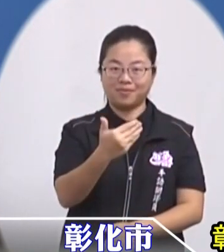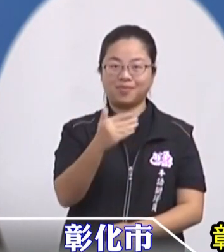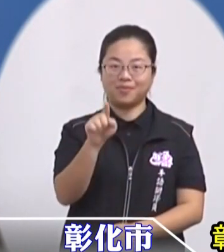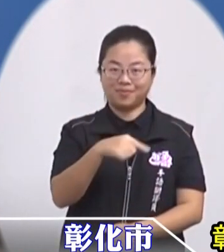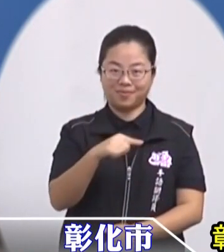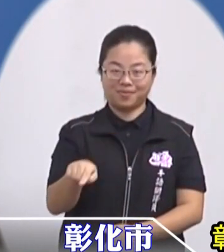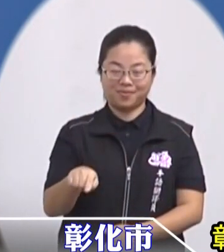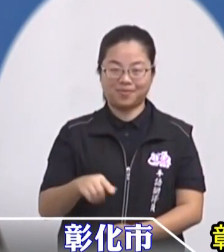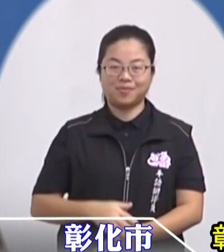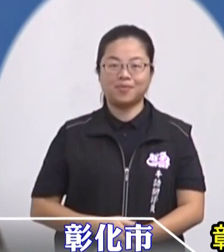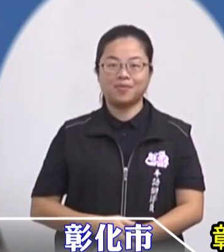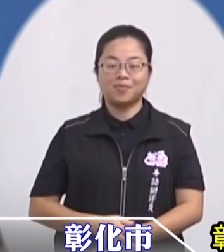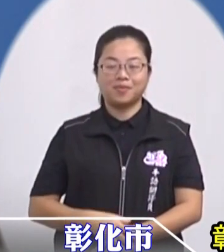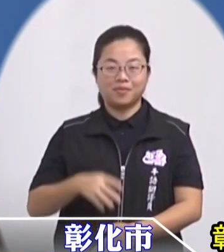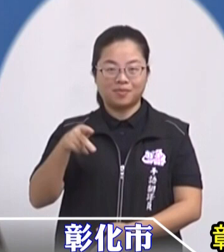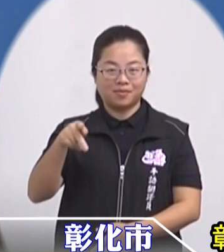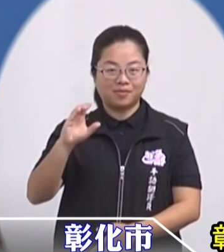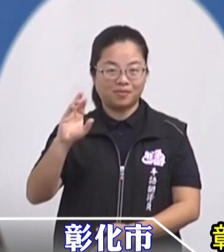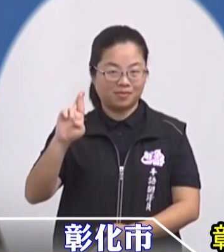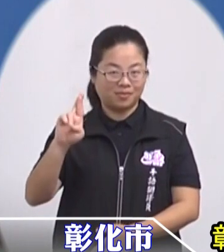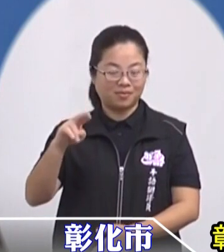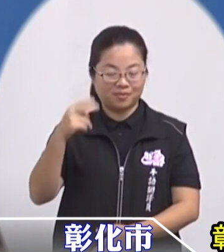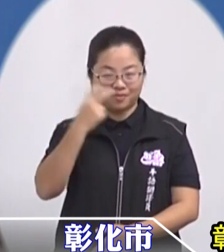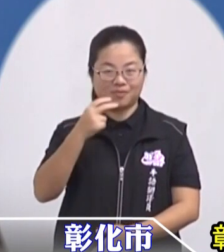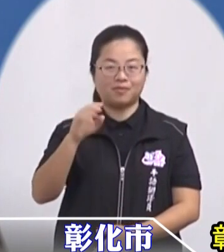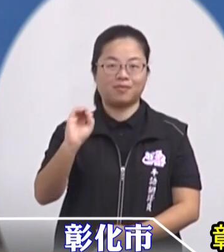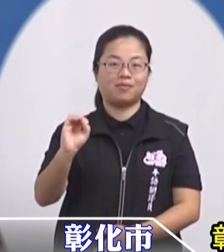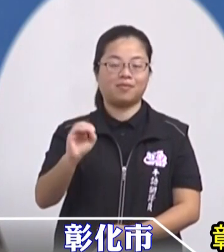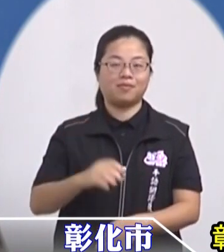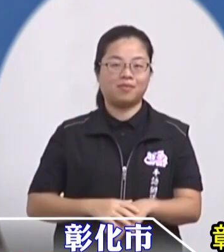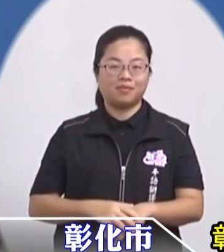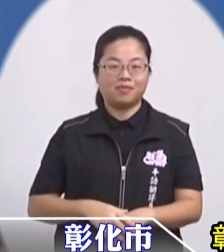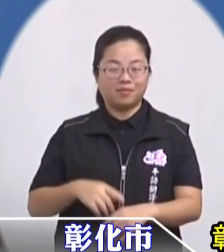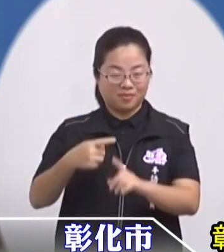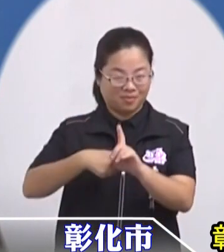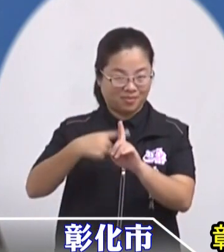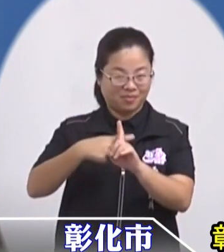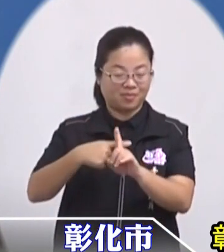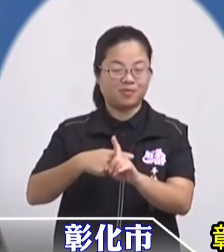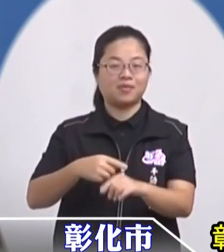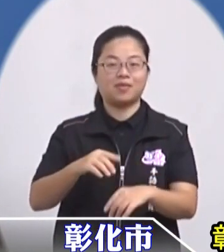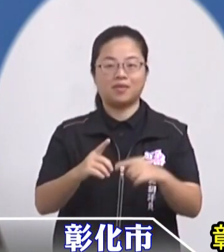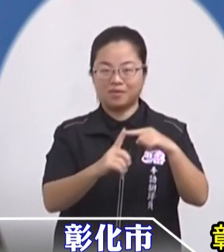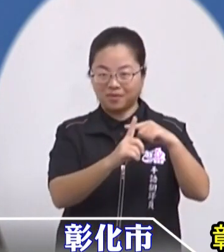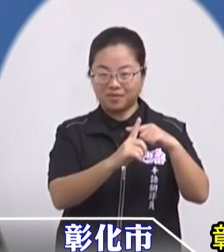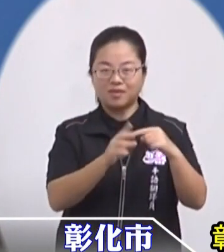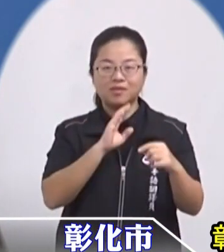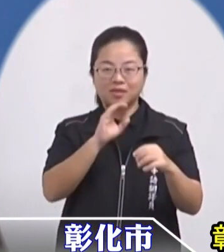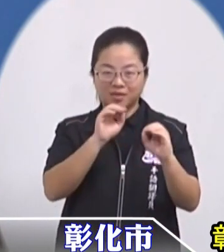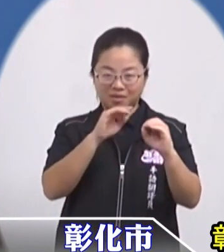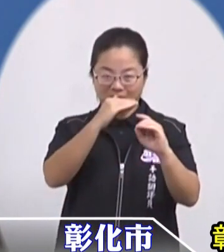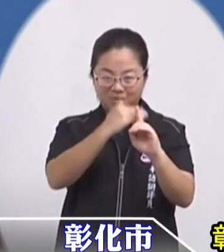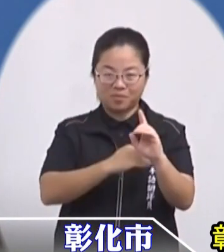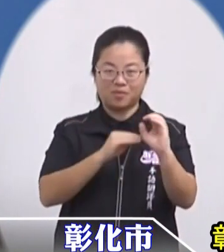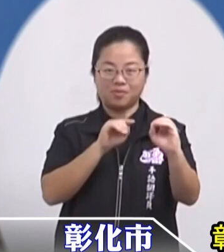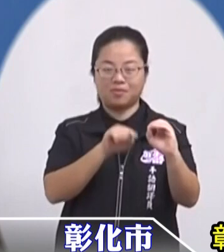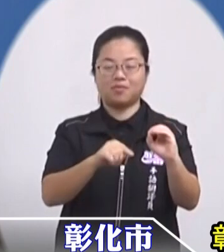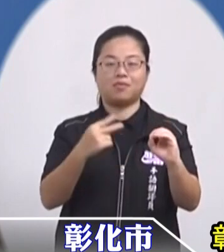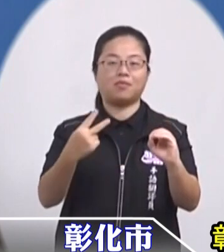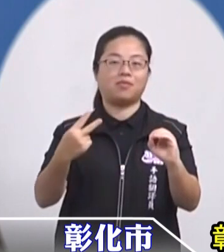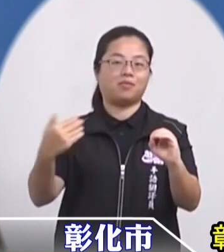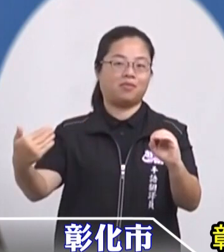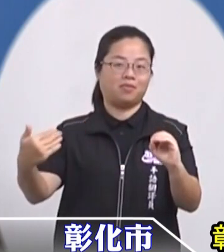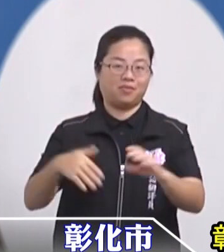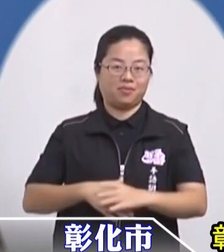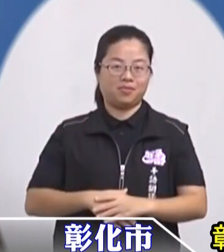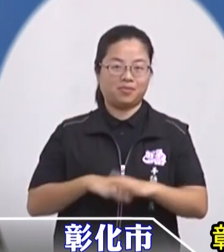269人，近5日核酸检验阳性率是零，核酸检验阳性率我们已经降到了0.29哈，完成筛检数，你